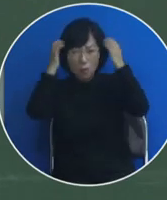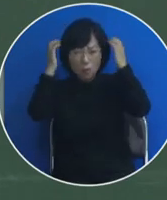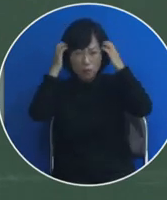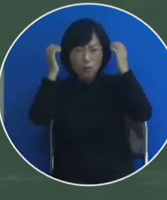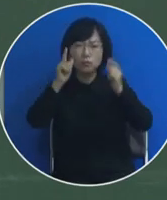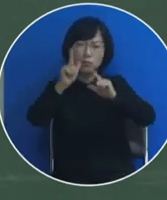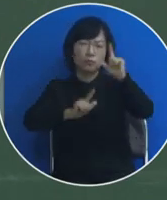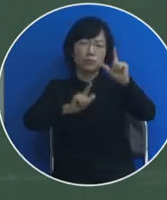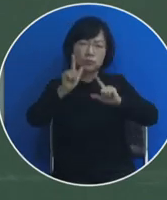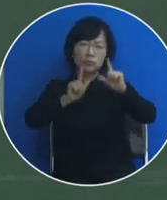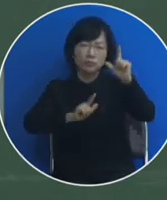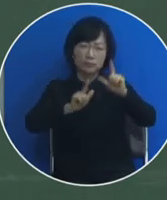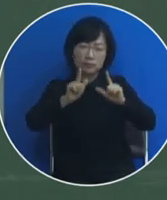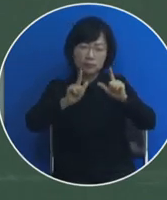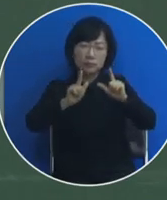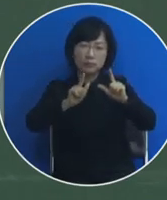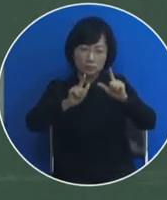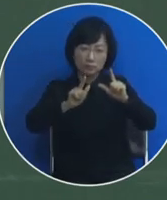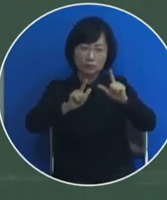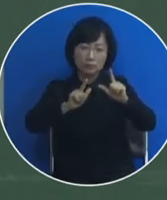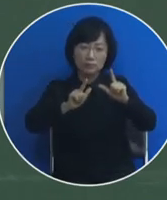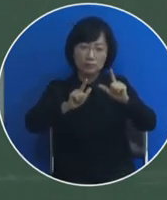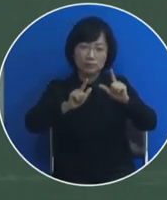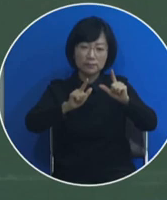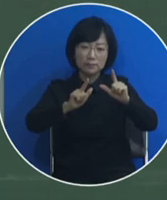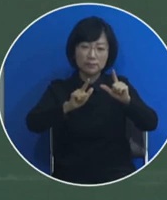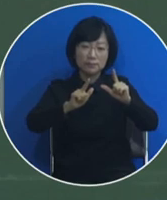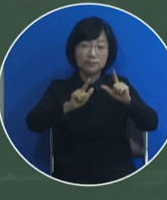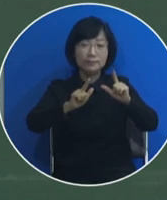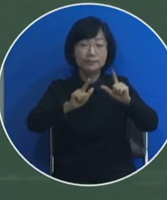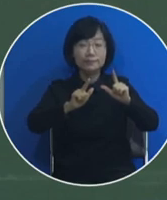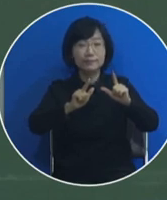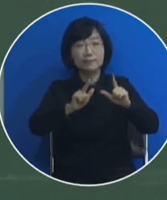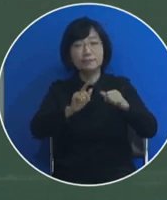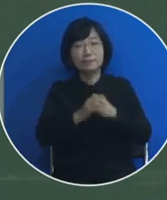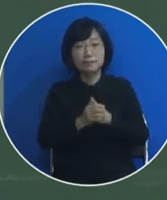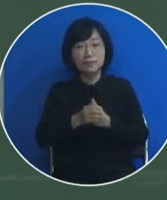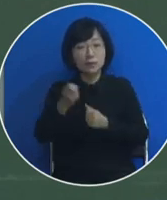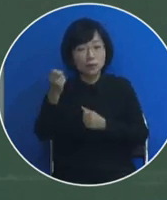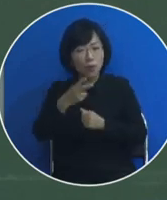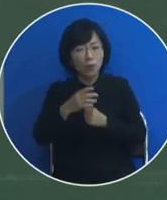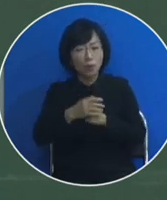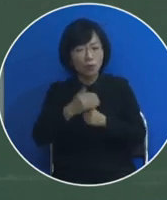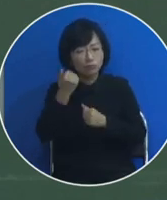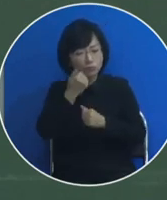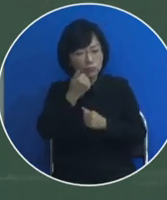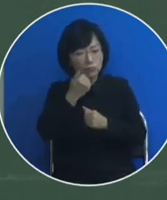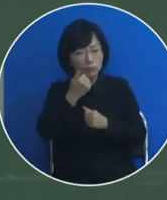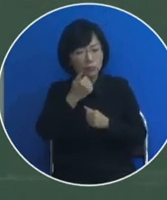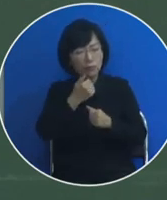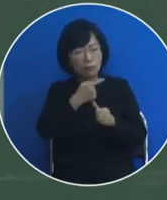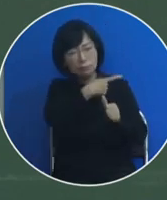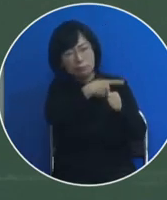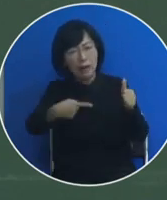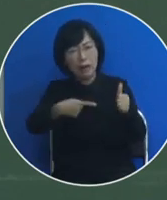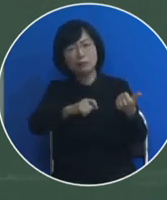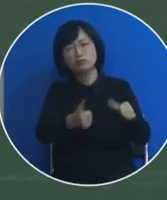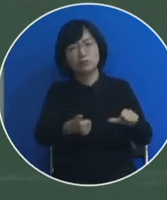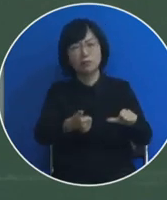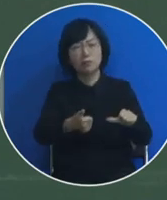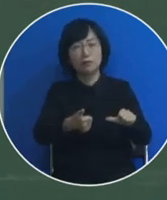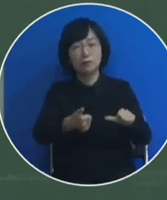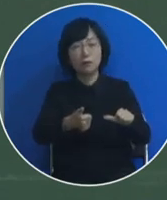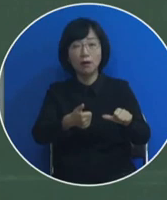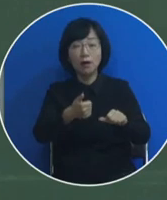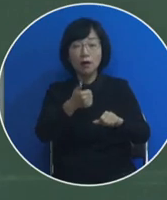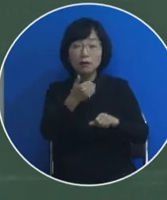that situation, people who held to God's covenant, they did face hardship. 심지어 어떤 사람은 죽을 수도 있습니다. There were some who even died. 그렇잖아요. Isn't that so?